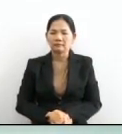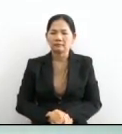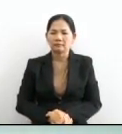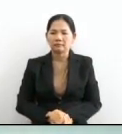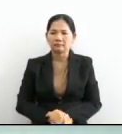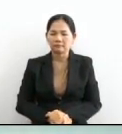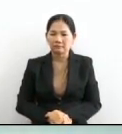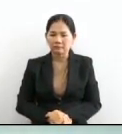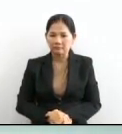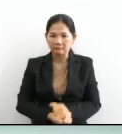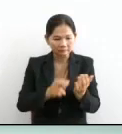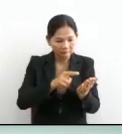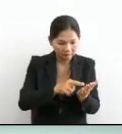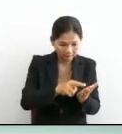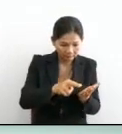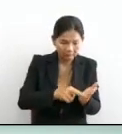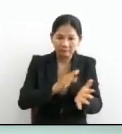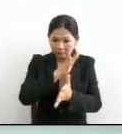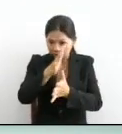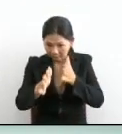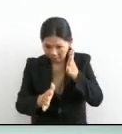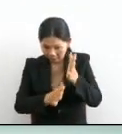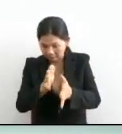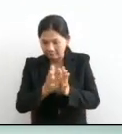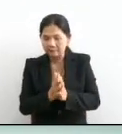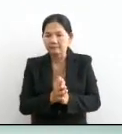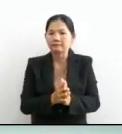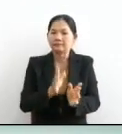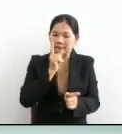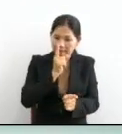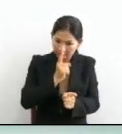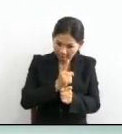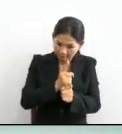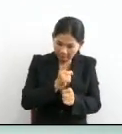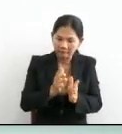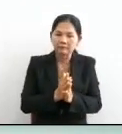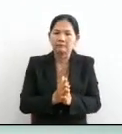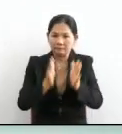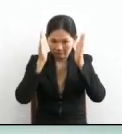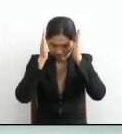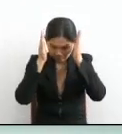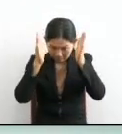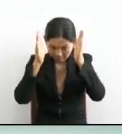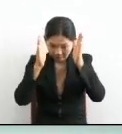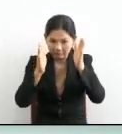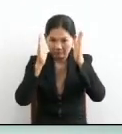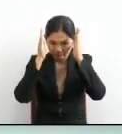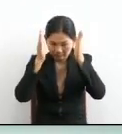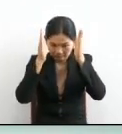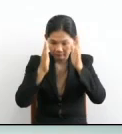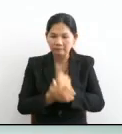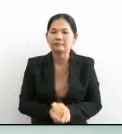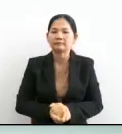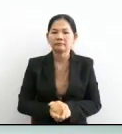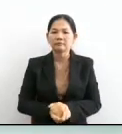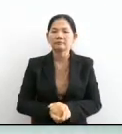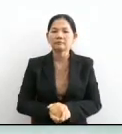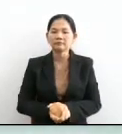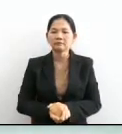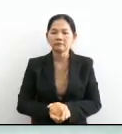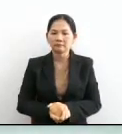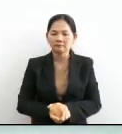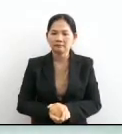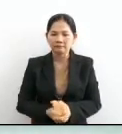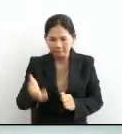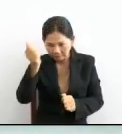chẳng chẳng chẳng bộ ạ tạ bót chà này cử nâng án ai con tặng ạc nền sạp hai con sạp dọc chật tục đá chà đáo dọc chật tục đá là con hai